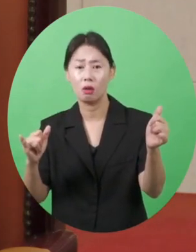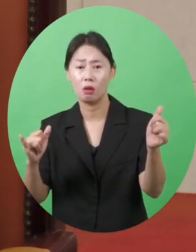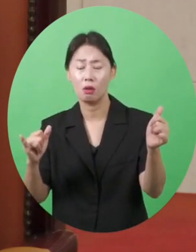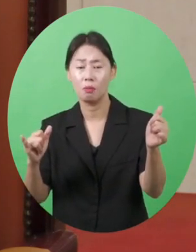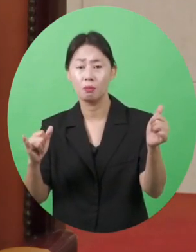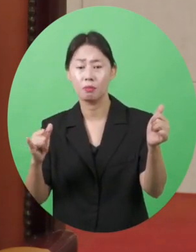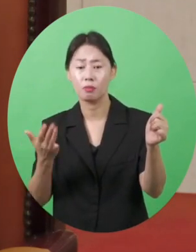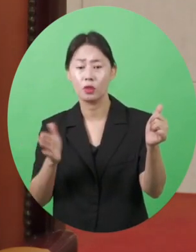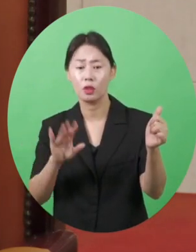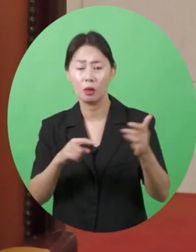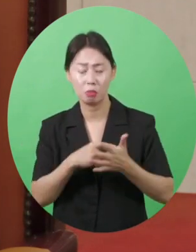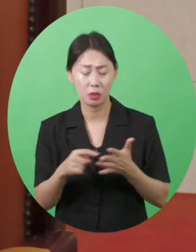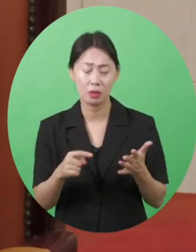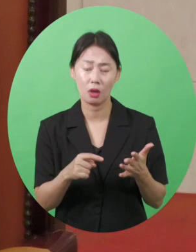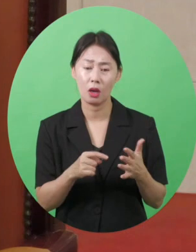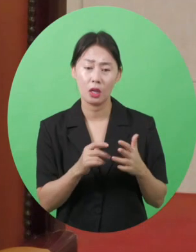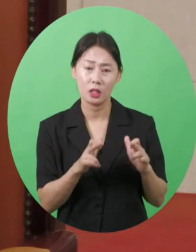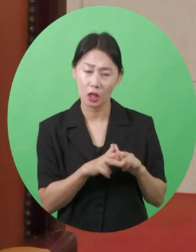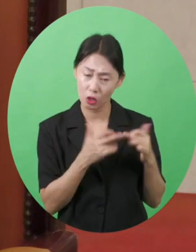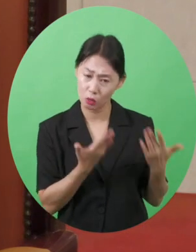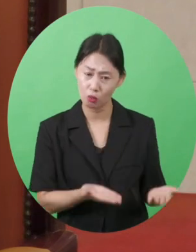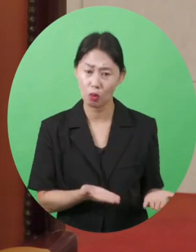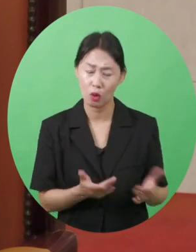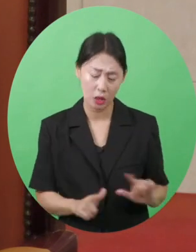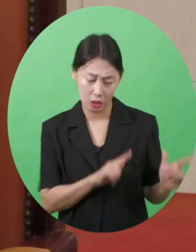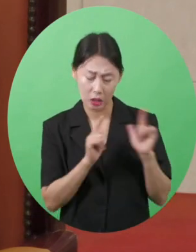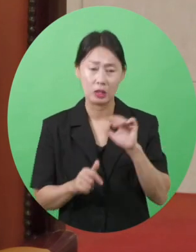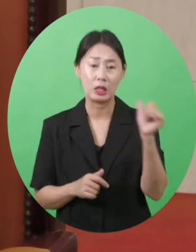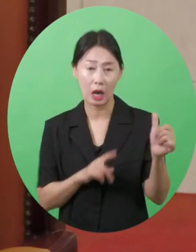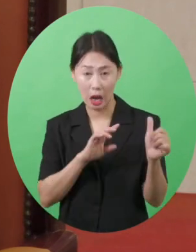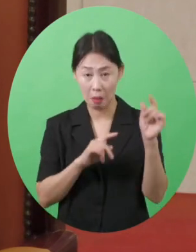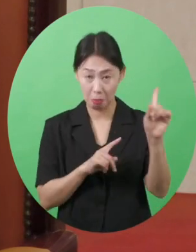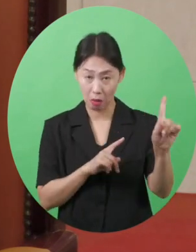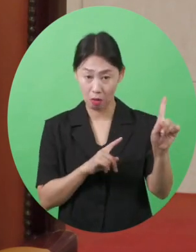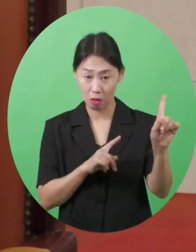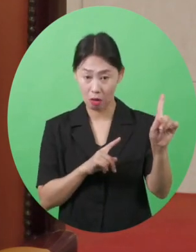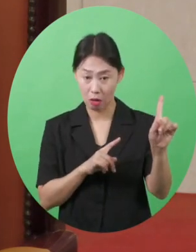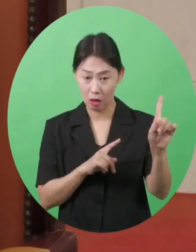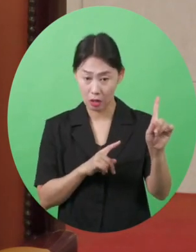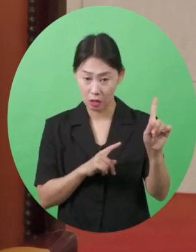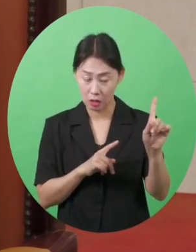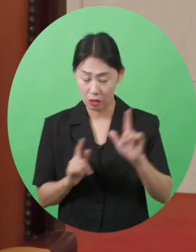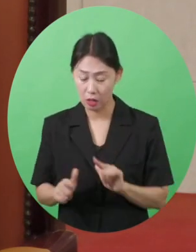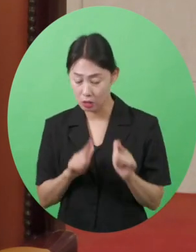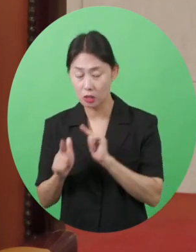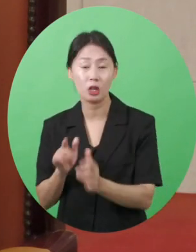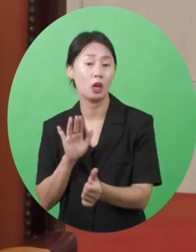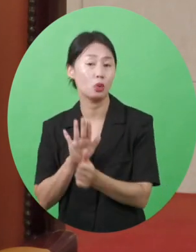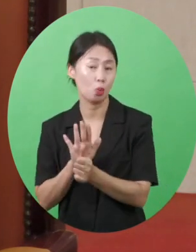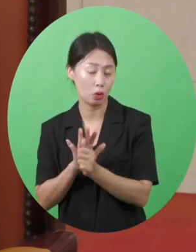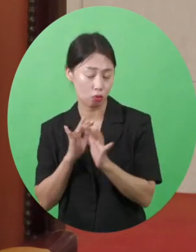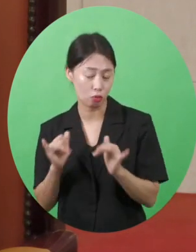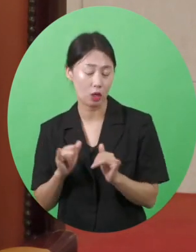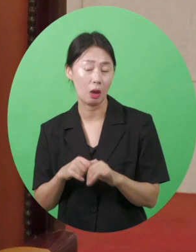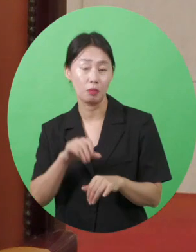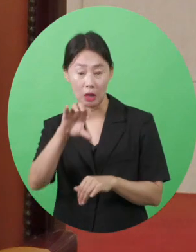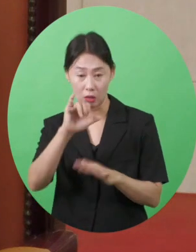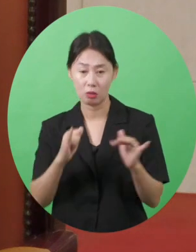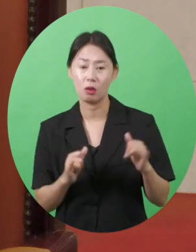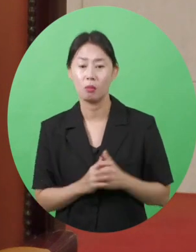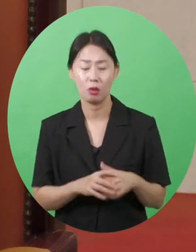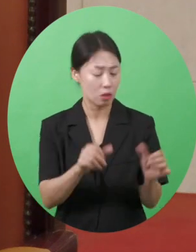구성되어 있습니다. 그런데 피해장애인 쉼터는 생활시설장 1명, 그리고 생활지도원 5명이 전부입니다.